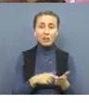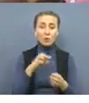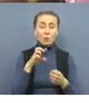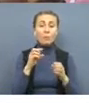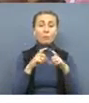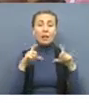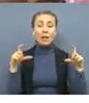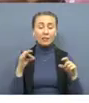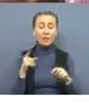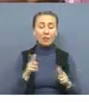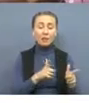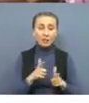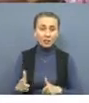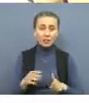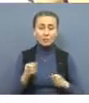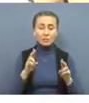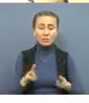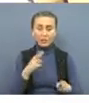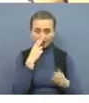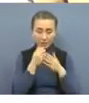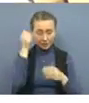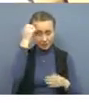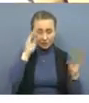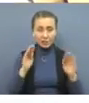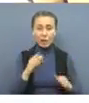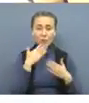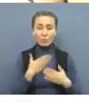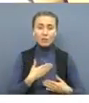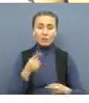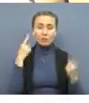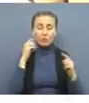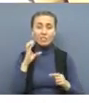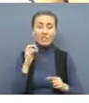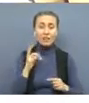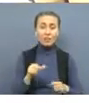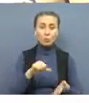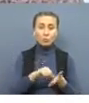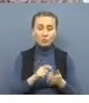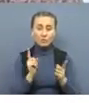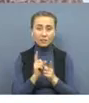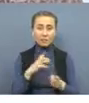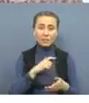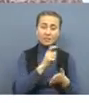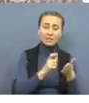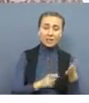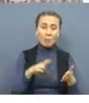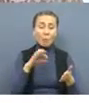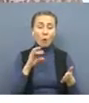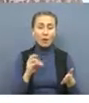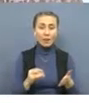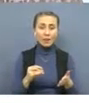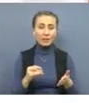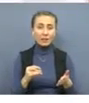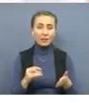Они подготовили специальную выставку для любителей творчества Сакена. Участники встречи декламировали стихи и поэмы легендарного